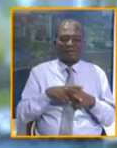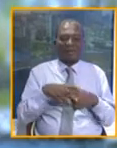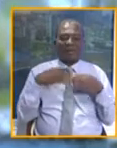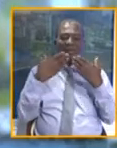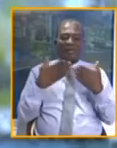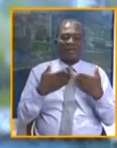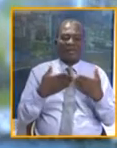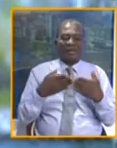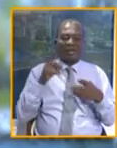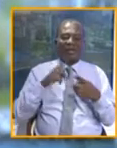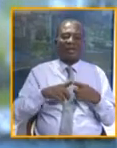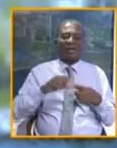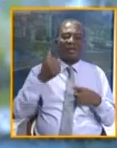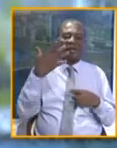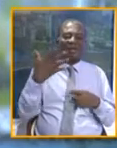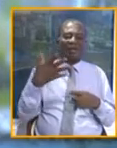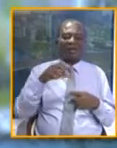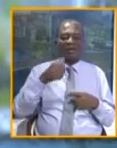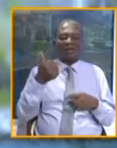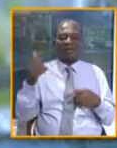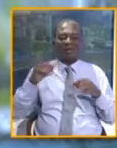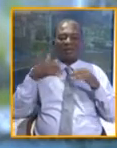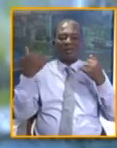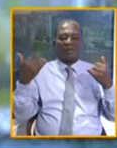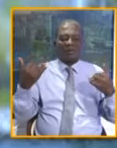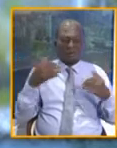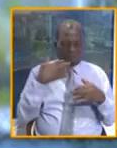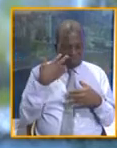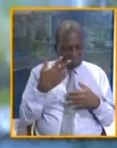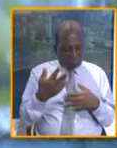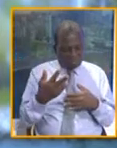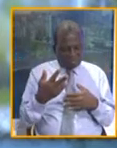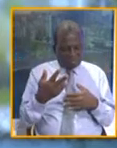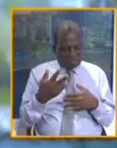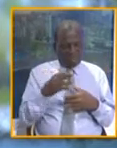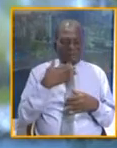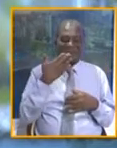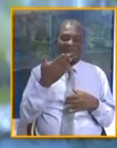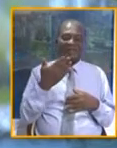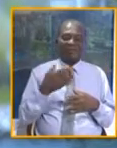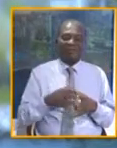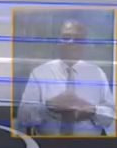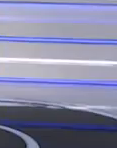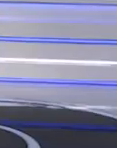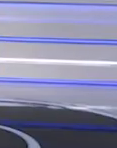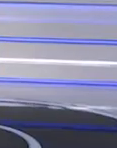de nous avoir suivis. À 15h, un autre point sur l'actualité sur RTI 1. Je vous souhaite un bel après-midi.